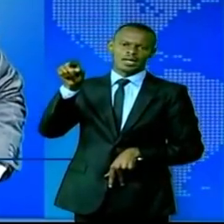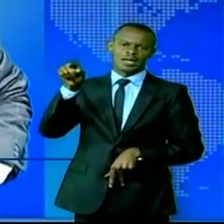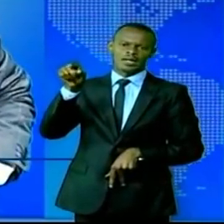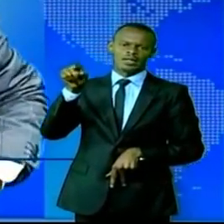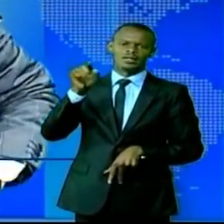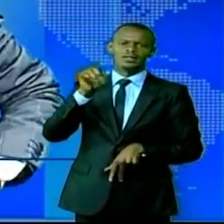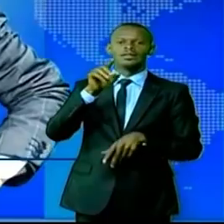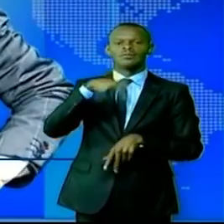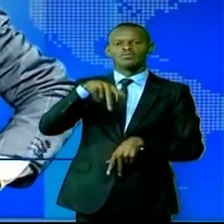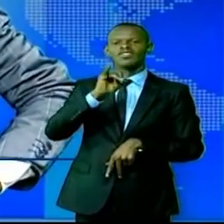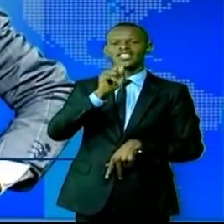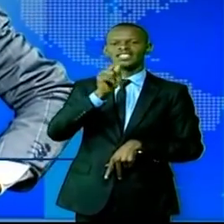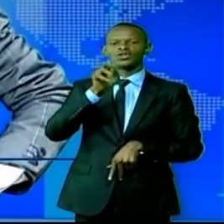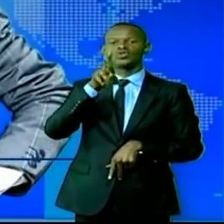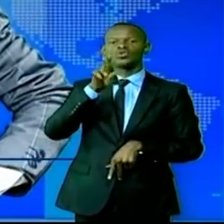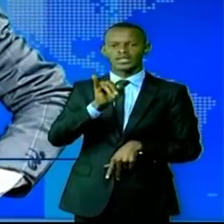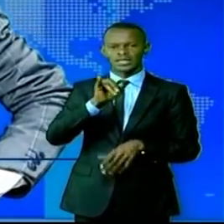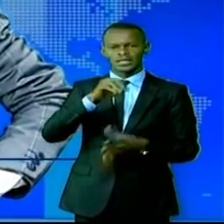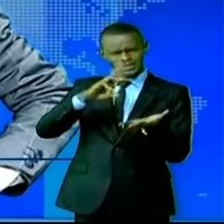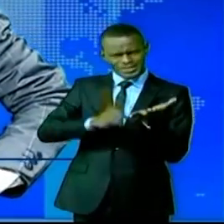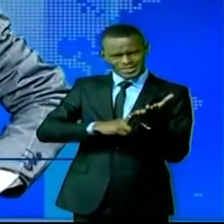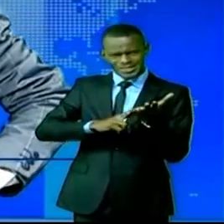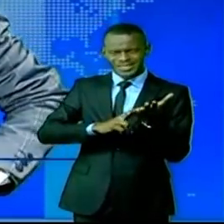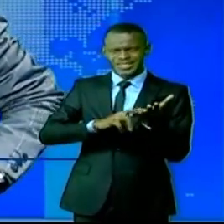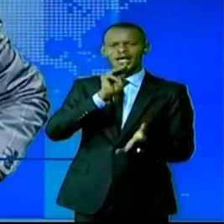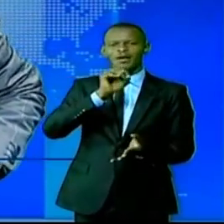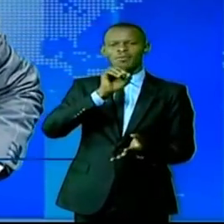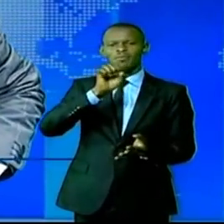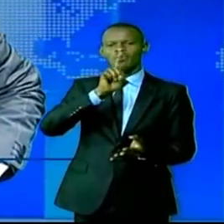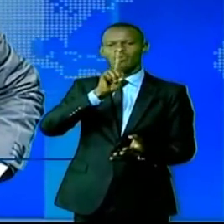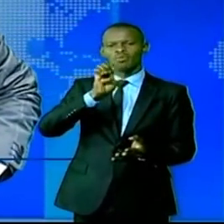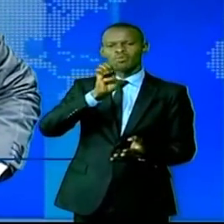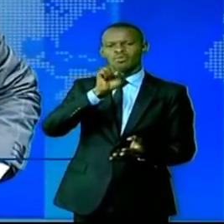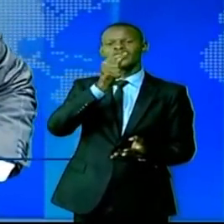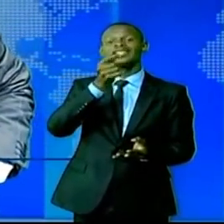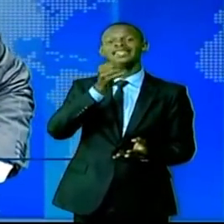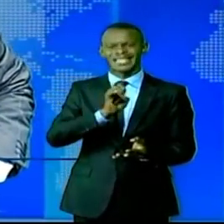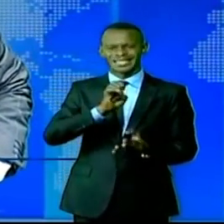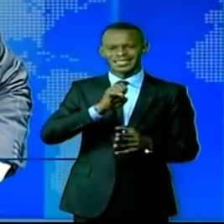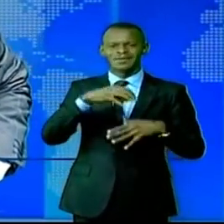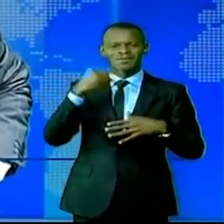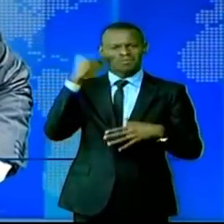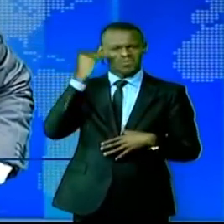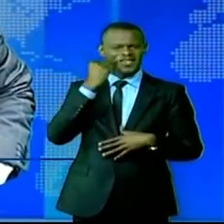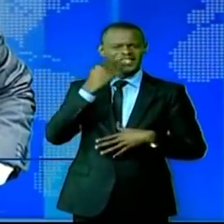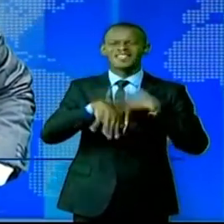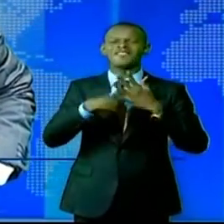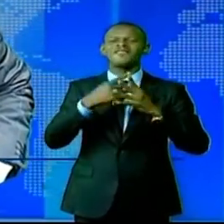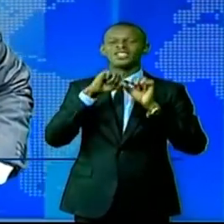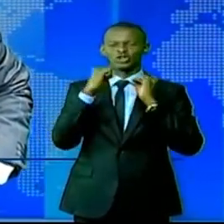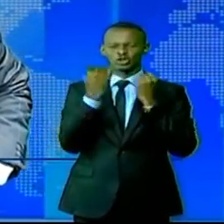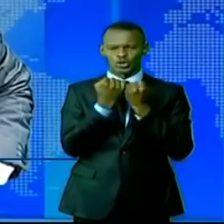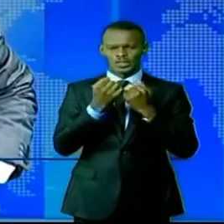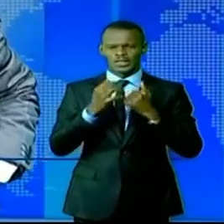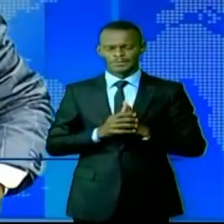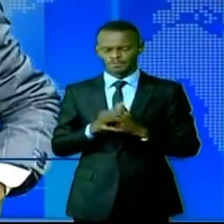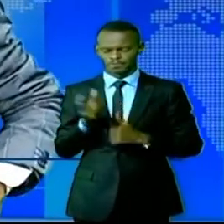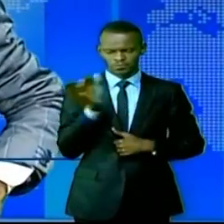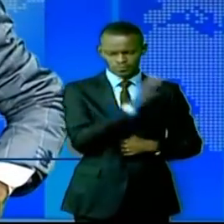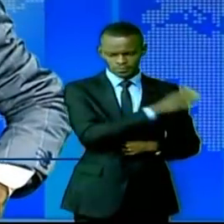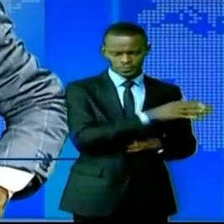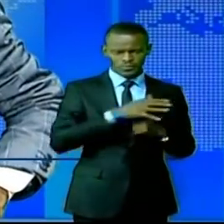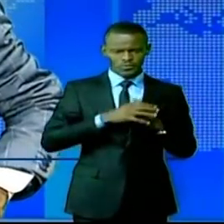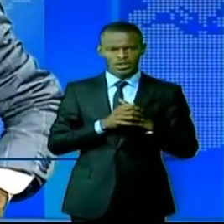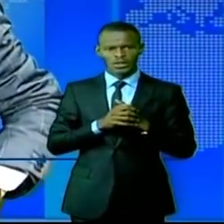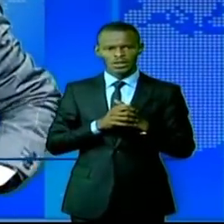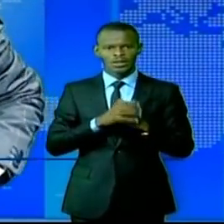Communiqué signé Modeste Mutinga Mutishai, ministre des Affaires sociales. Autre chose, la Commission